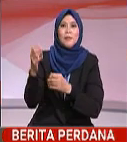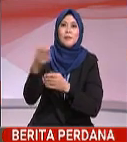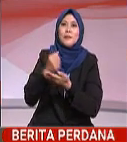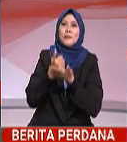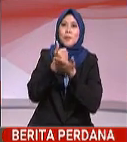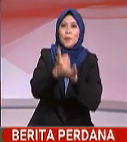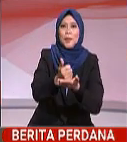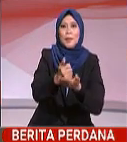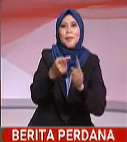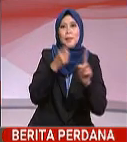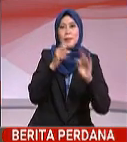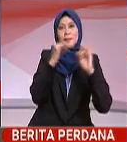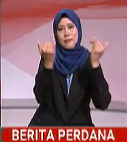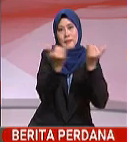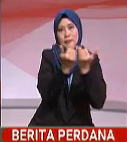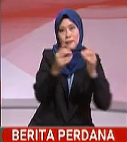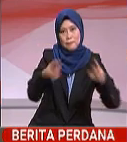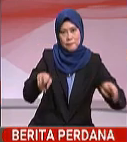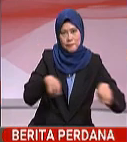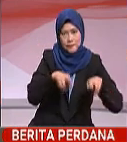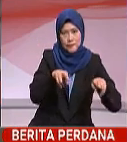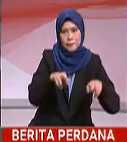bantuan syarikat rakaman.